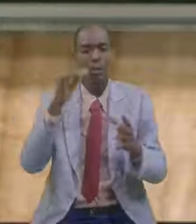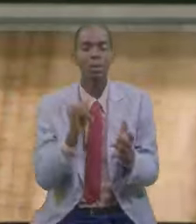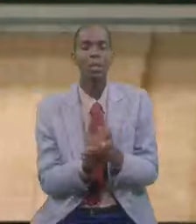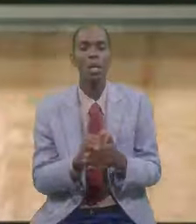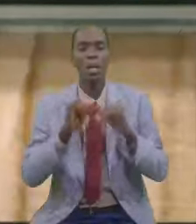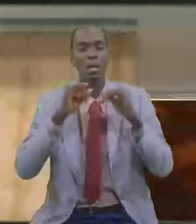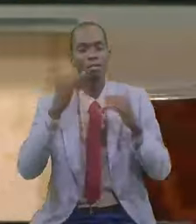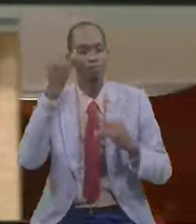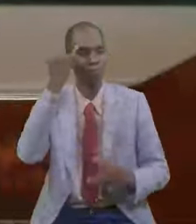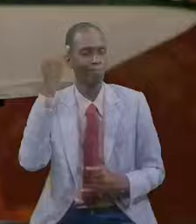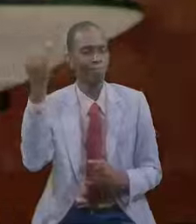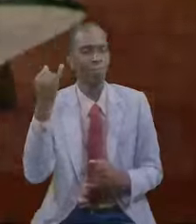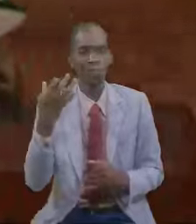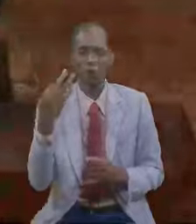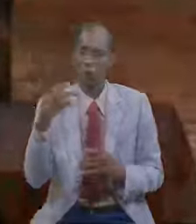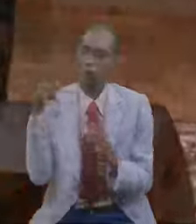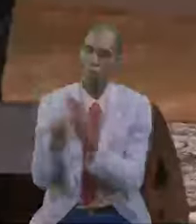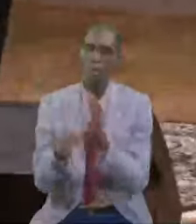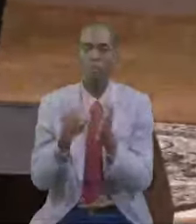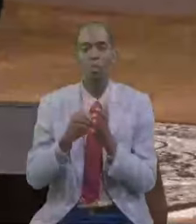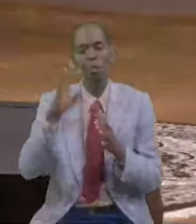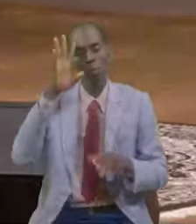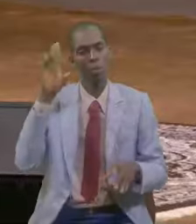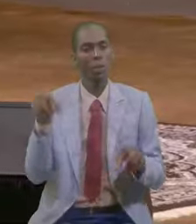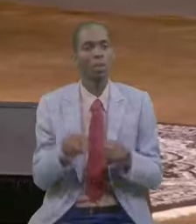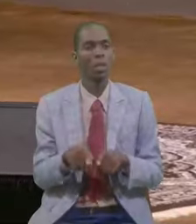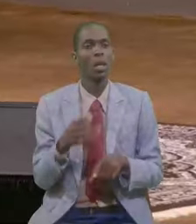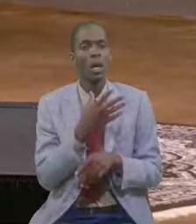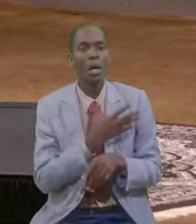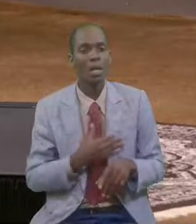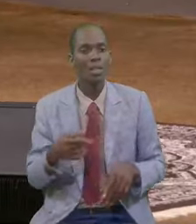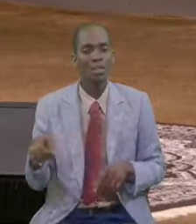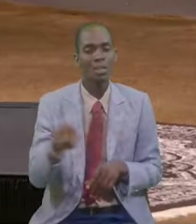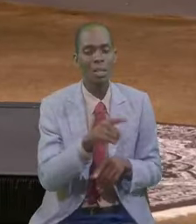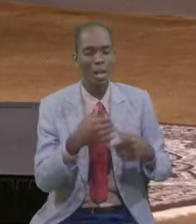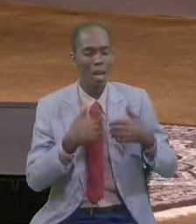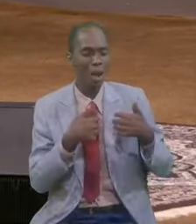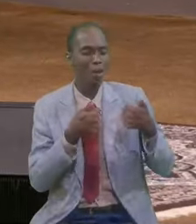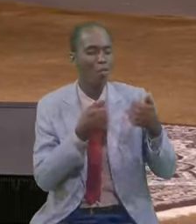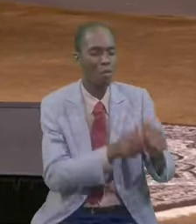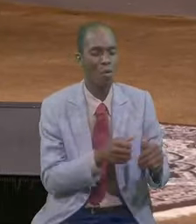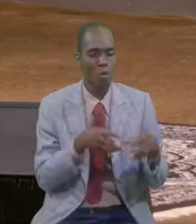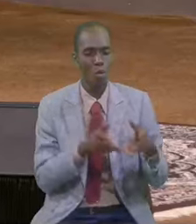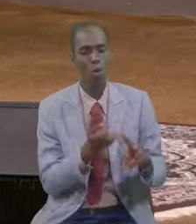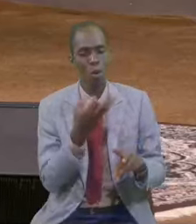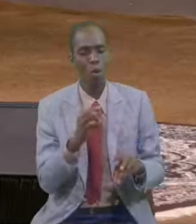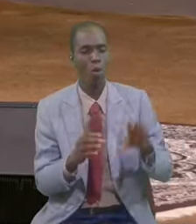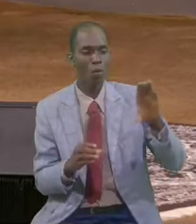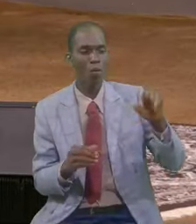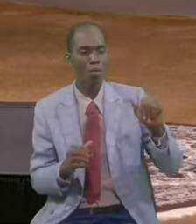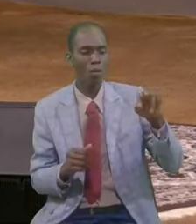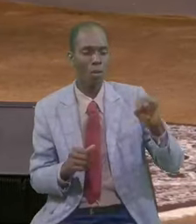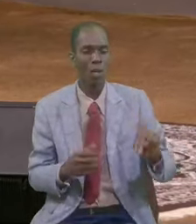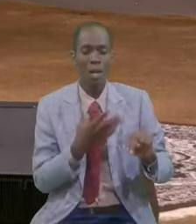il a inventé l'idée là pour tuer quelqu'un. Et il s'est dit, malheur à eux car ils ont suivi la voie de